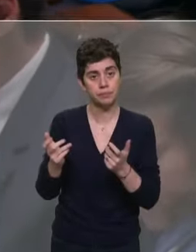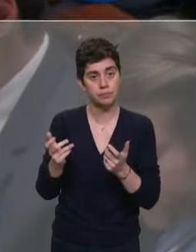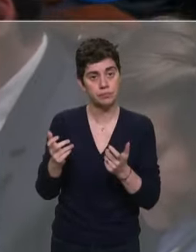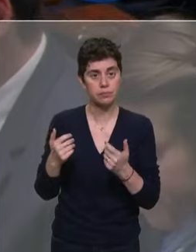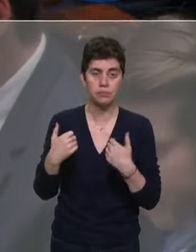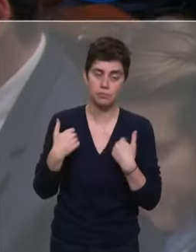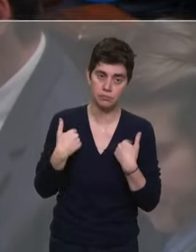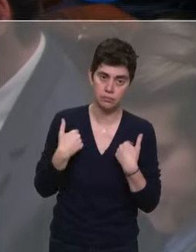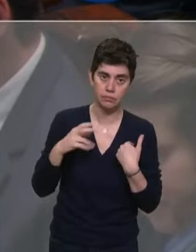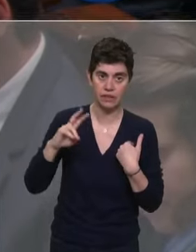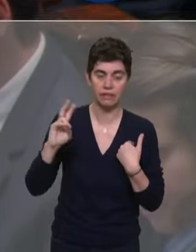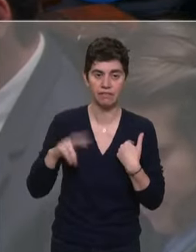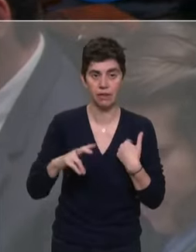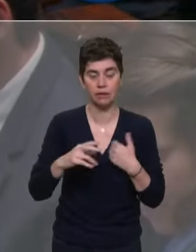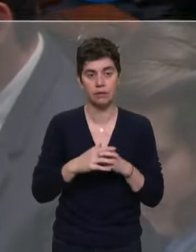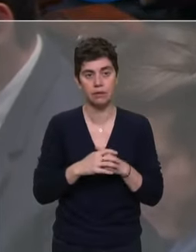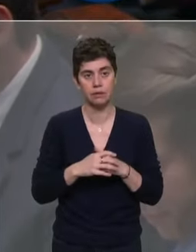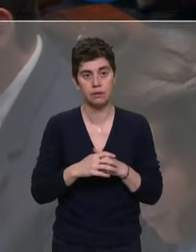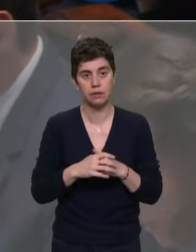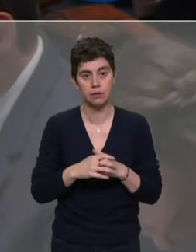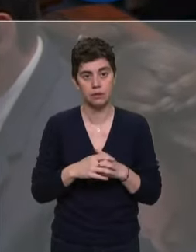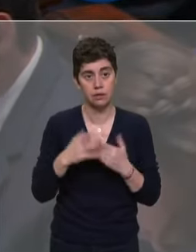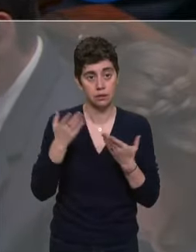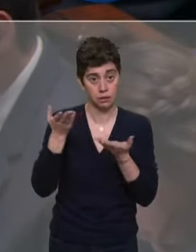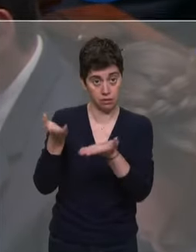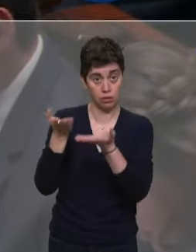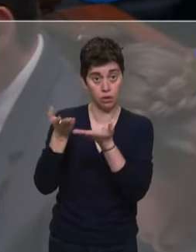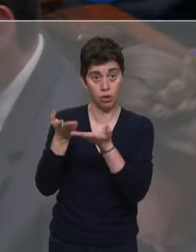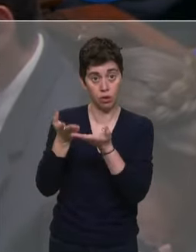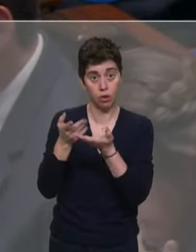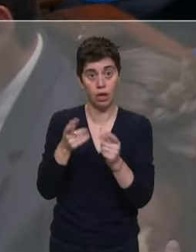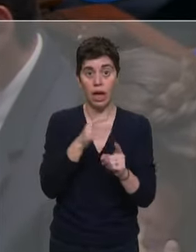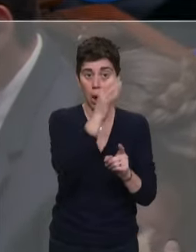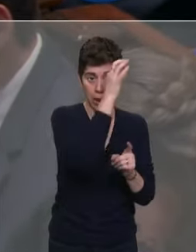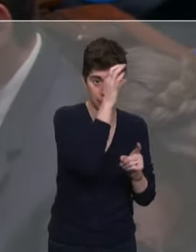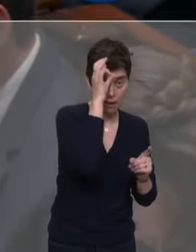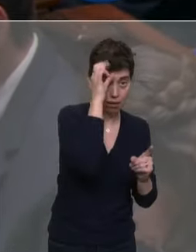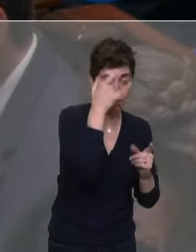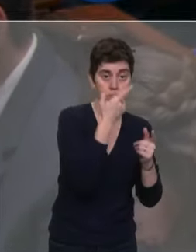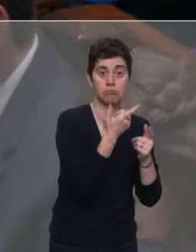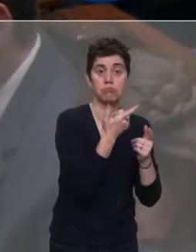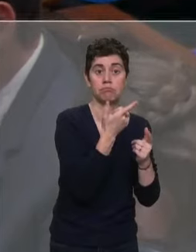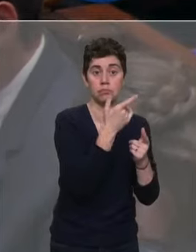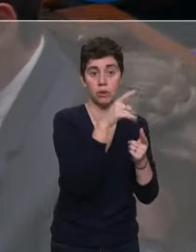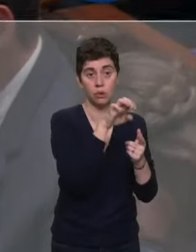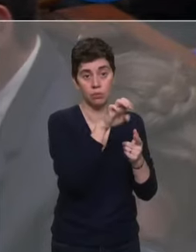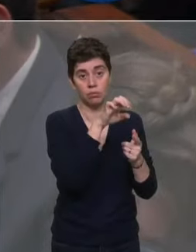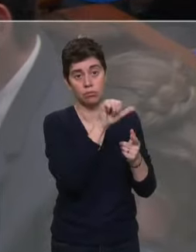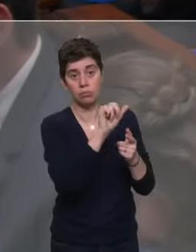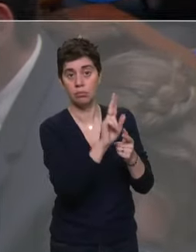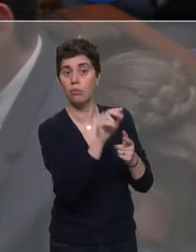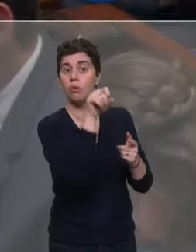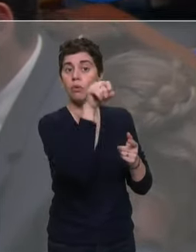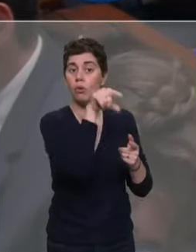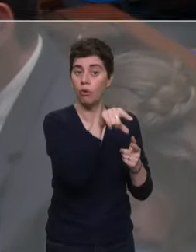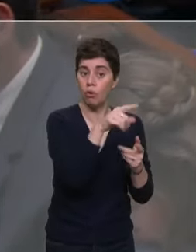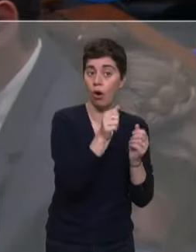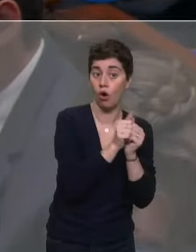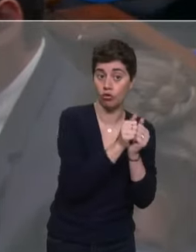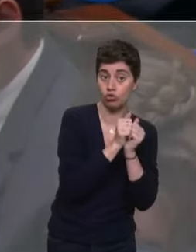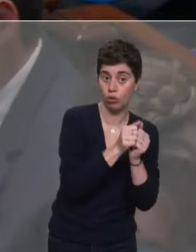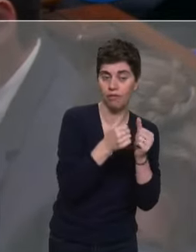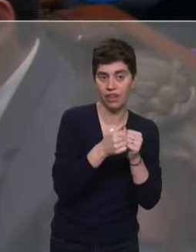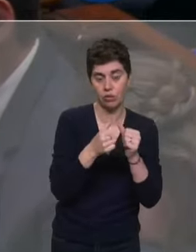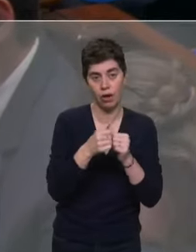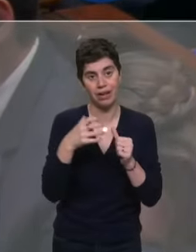de rappeler le rôle considérable que joue l'Émirat en matière de médiation dans la guerre à Gaza et qu'il travaille avec nous pour la libération